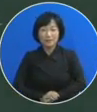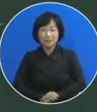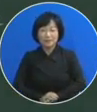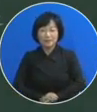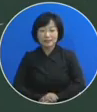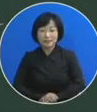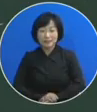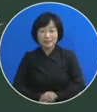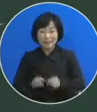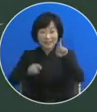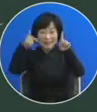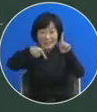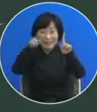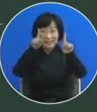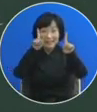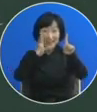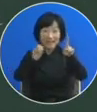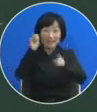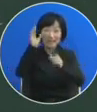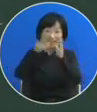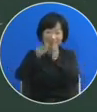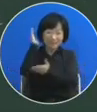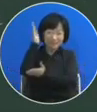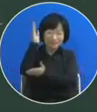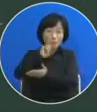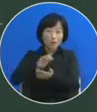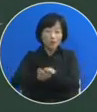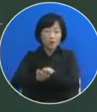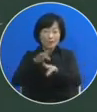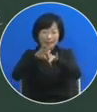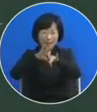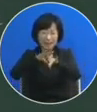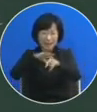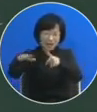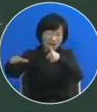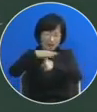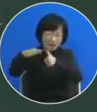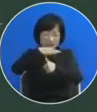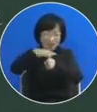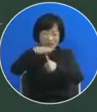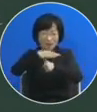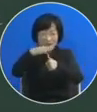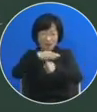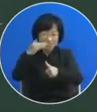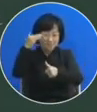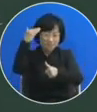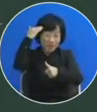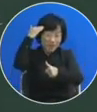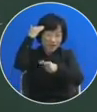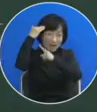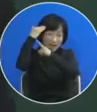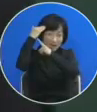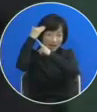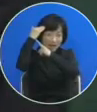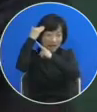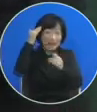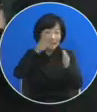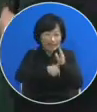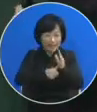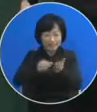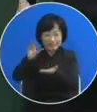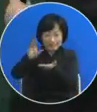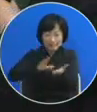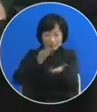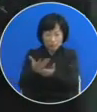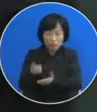사단 여러분을 끝까지 멸망시키려 합니다. 이거를 알고 있는 그리스도한테 일심을 깨달은 자에게 하나님은 역사하신다. In the first leg,